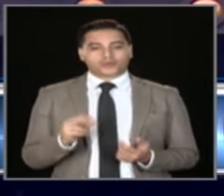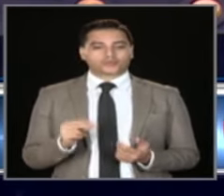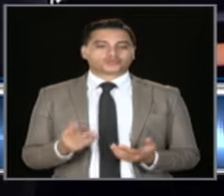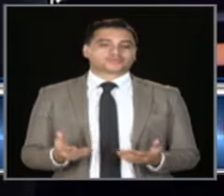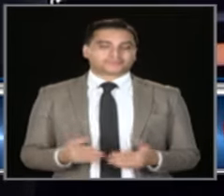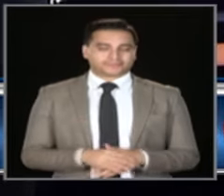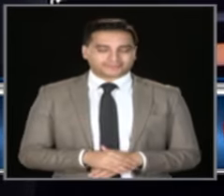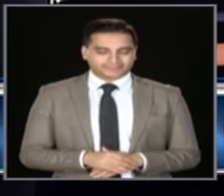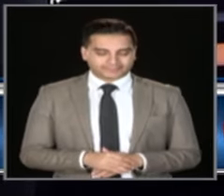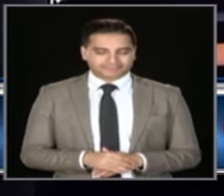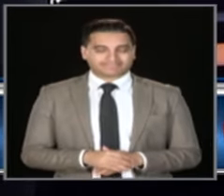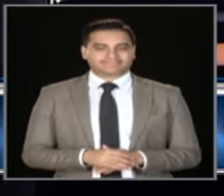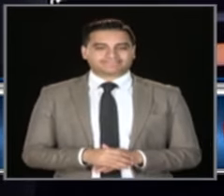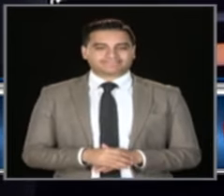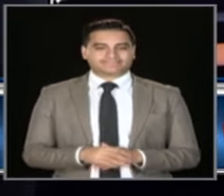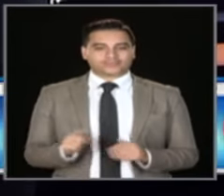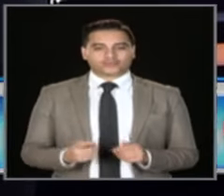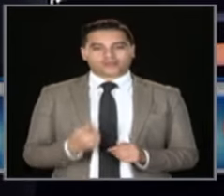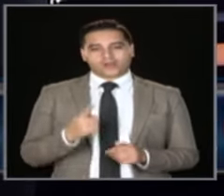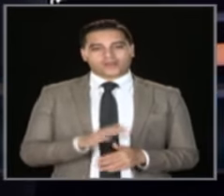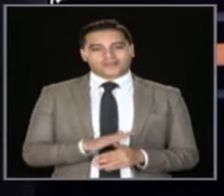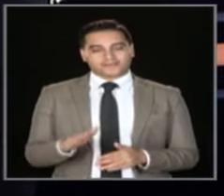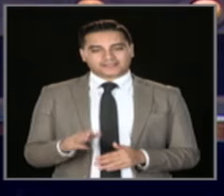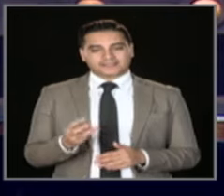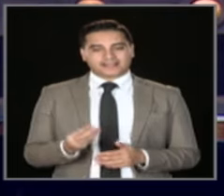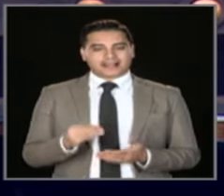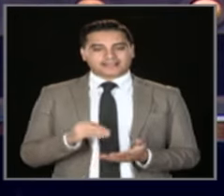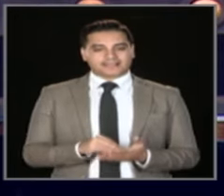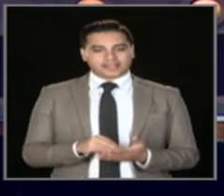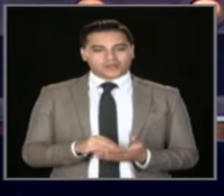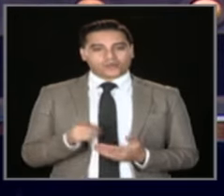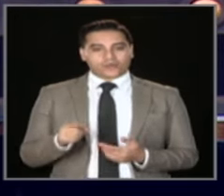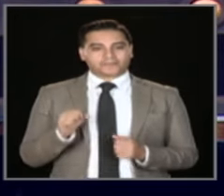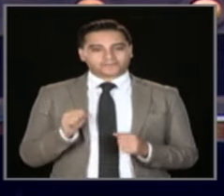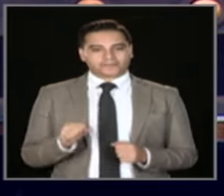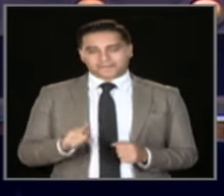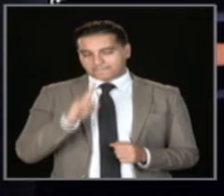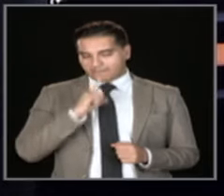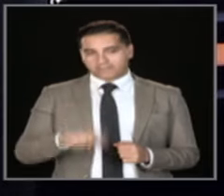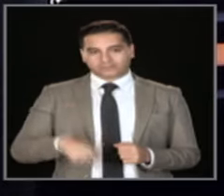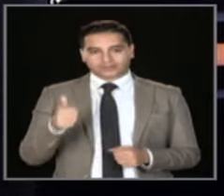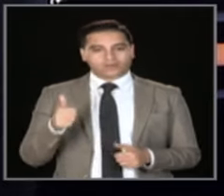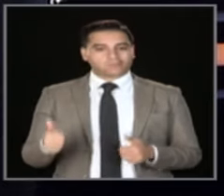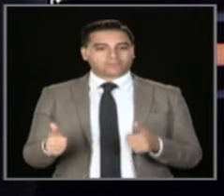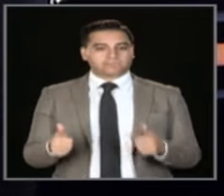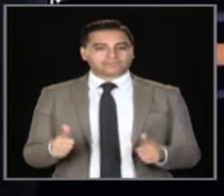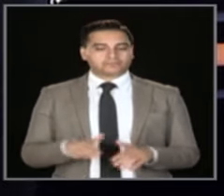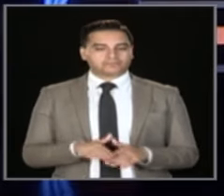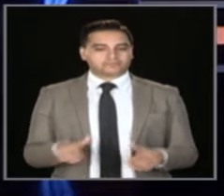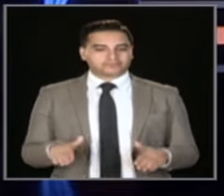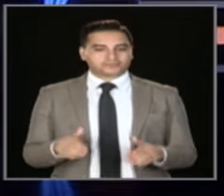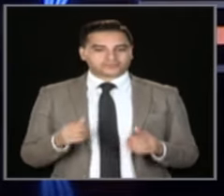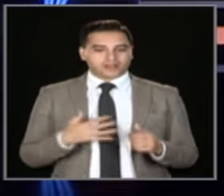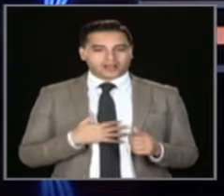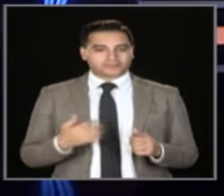320. طبعاً فاضل سؤال واحد ب 30 نقطة، وهو اللي هيحسم مين اللي هيفوز